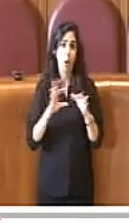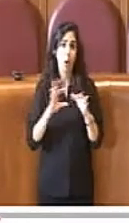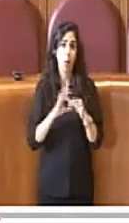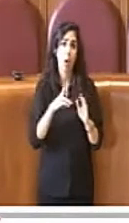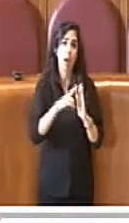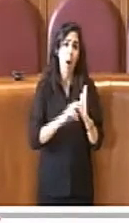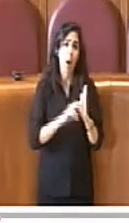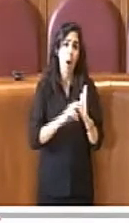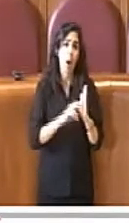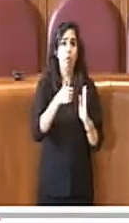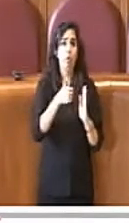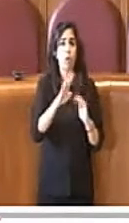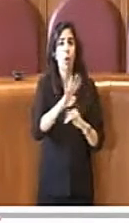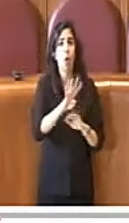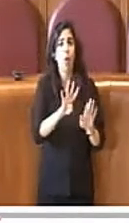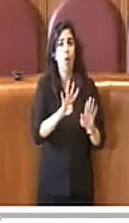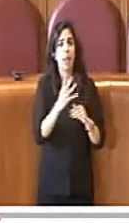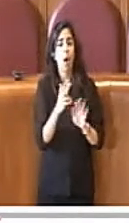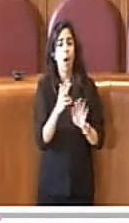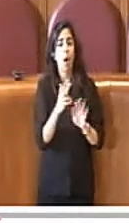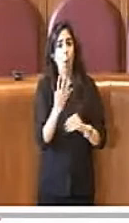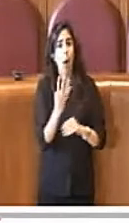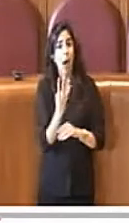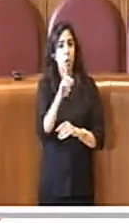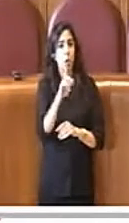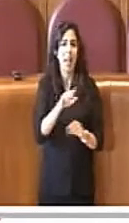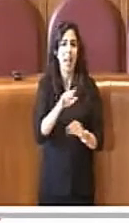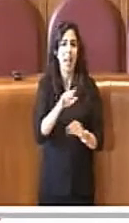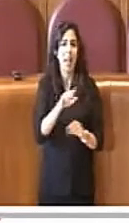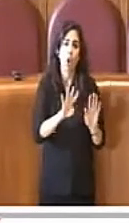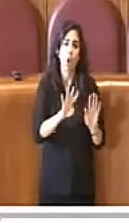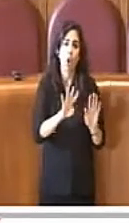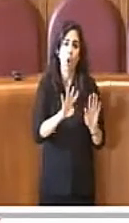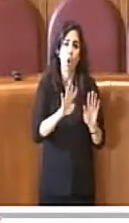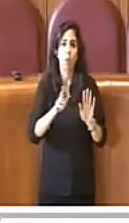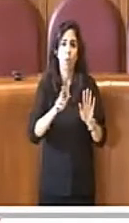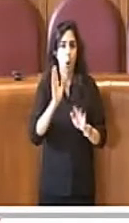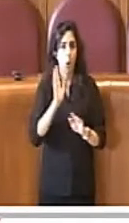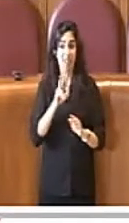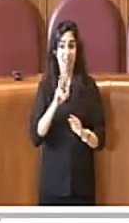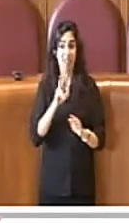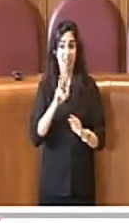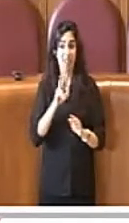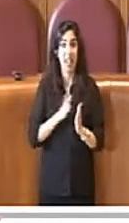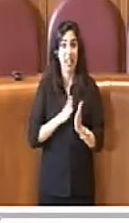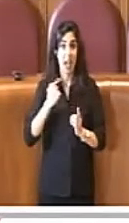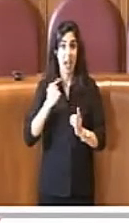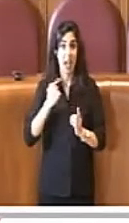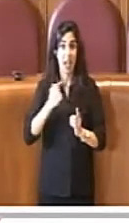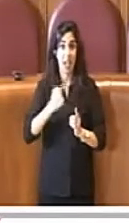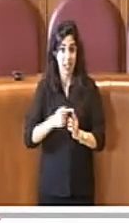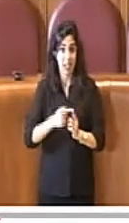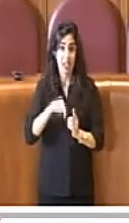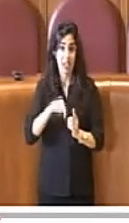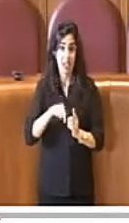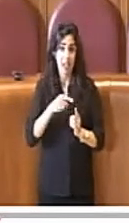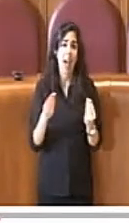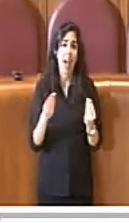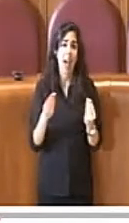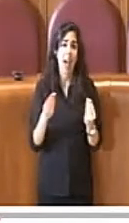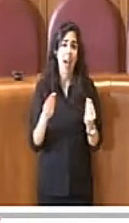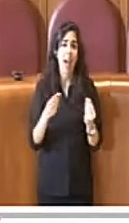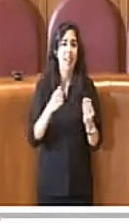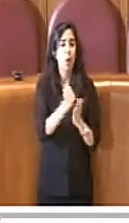144 1998. Quindi sono trascorsi più di 20 anni e nell'asso di questo tempo molte concessioni dei circoli bocciofili